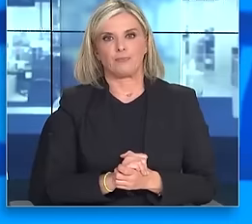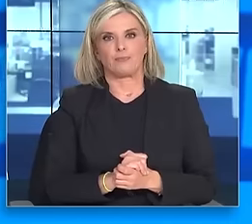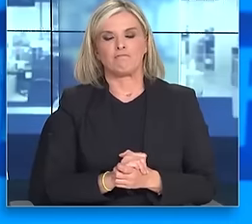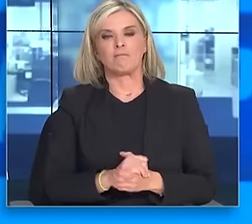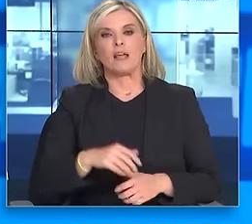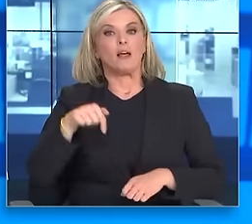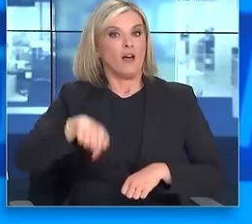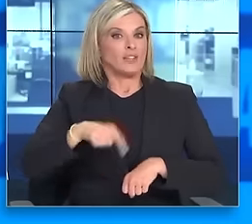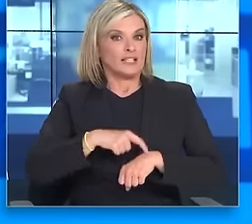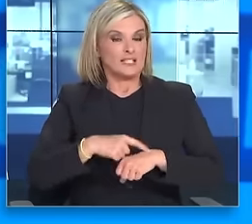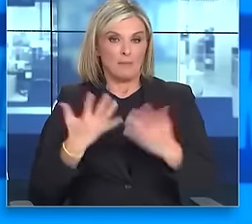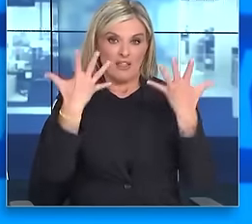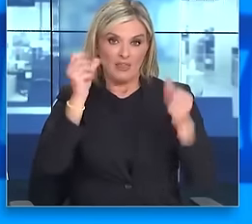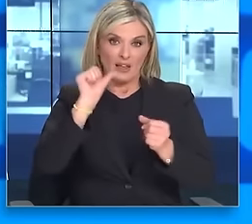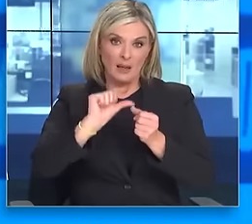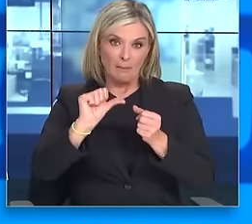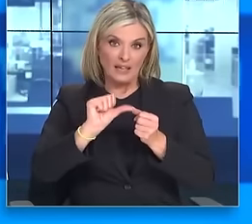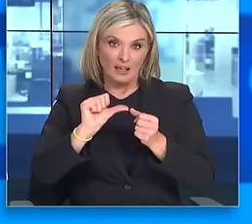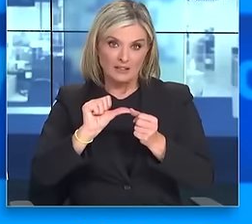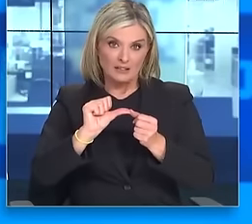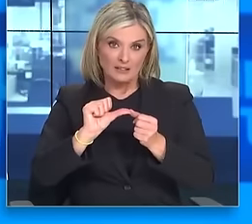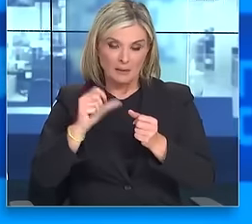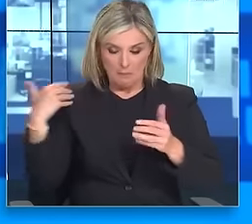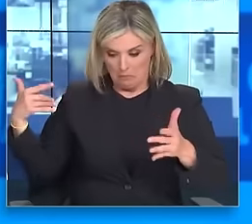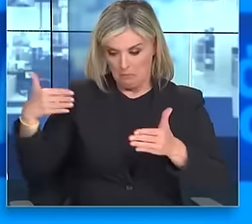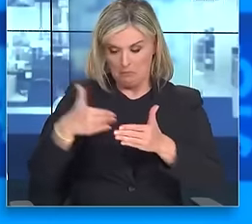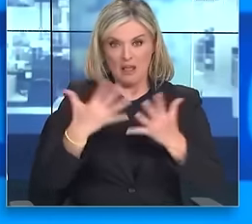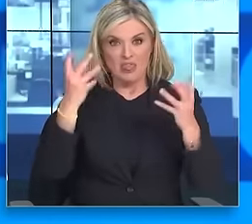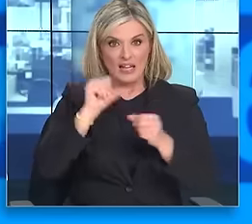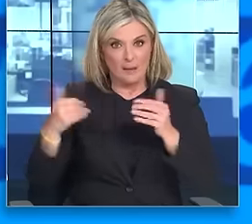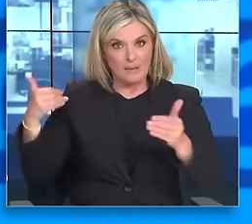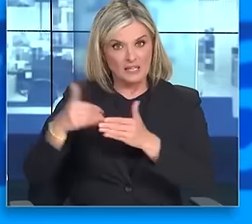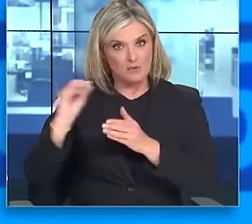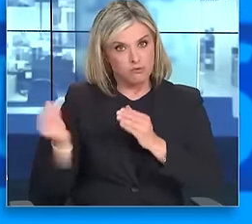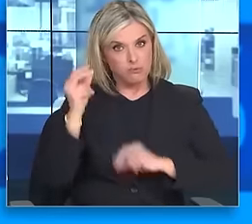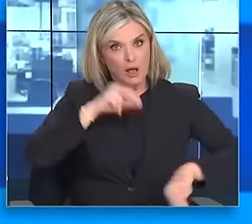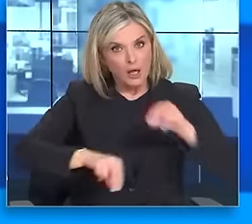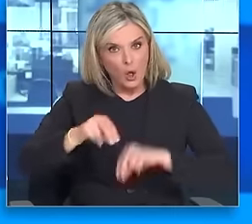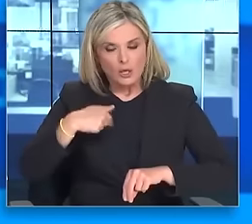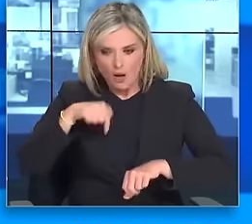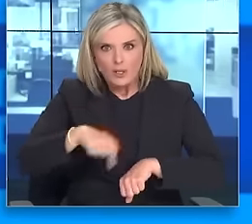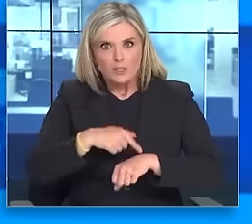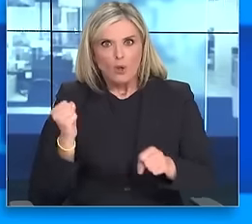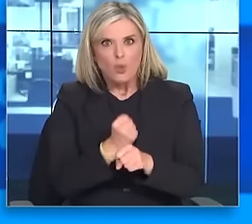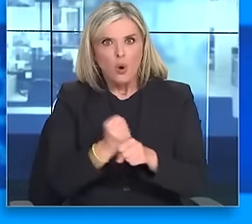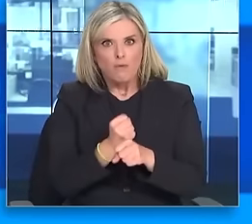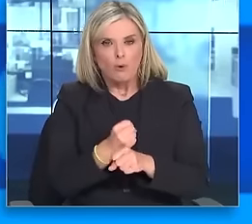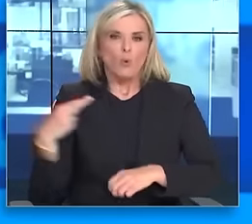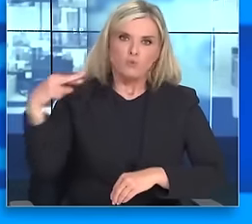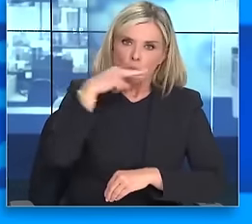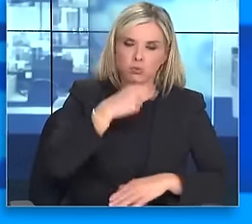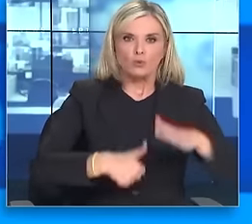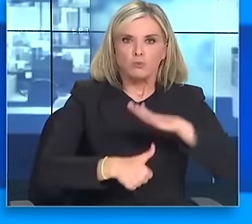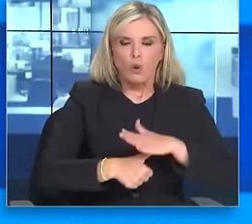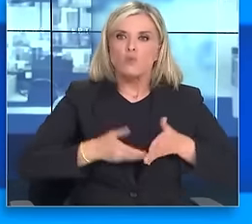τις εκλογές να συζητούμε για το τι θα κάνει ο Μητσοτάκης το 27. Λοιπόν, είμαι πρωθυπουργός εν ενεργεία, είμαι πρόεδρος της Νέας Δημοκρατίας. Έχει να